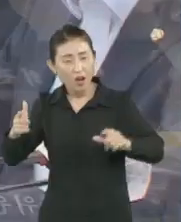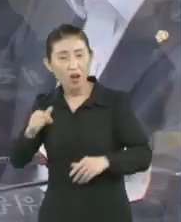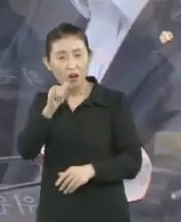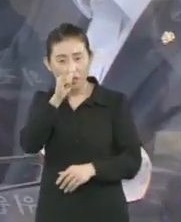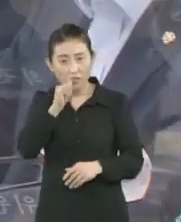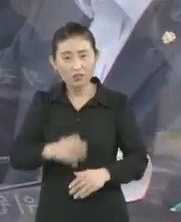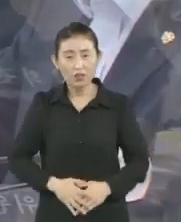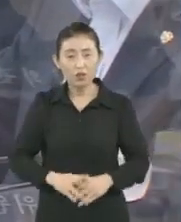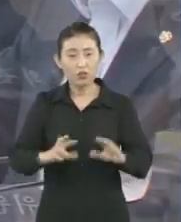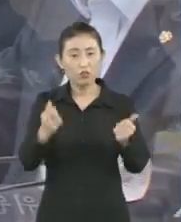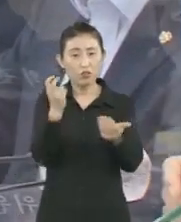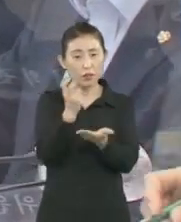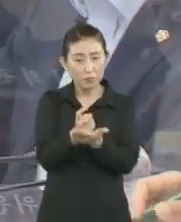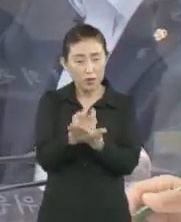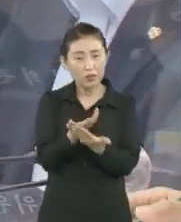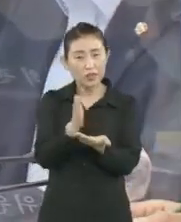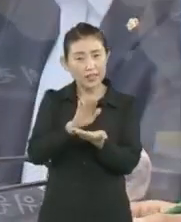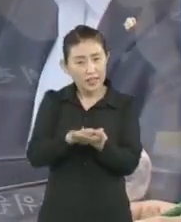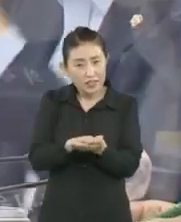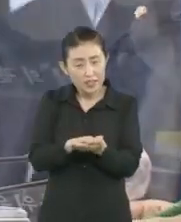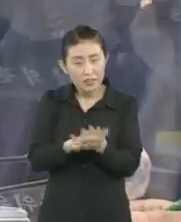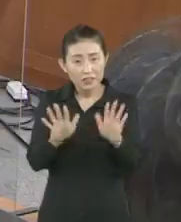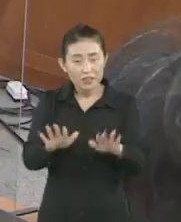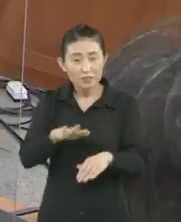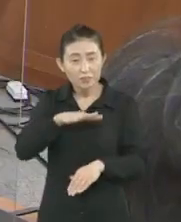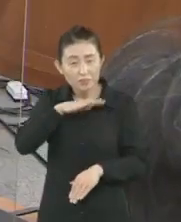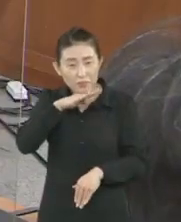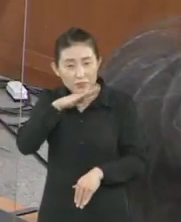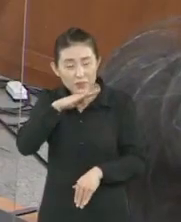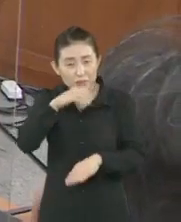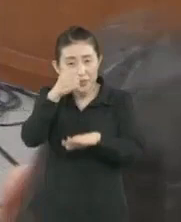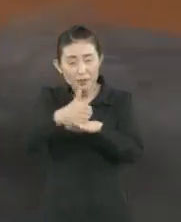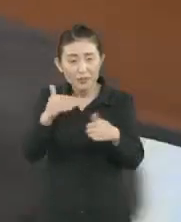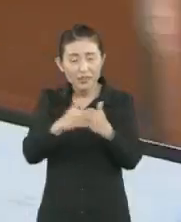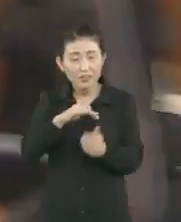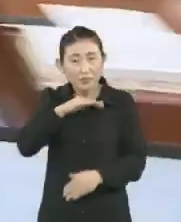있어 국회법 개정 처리는 마지막까지